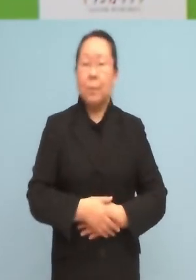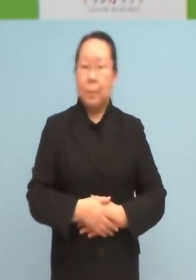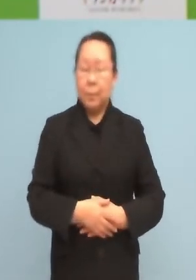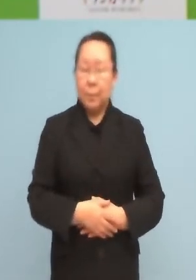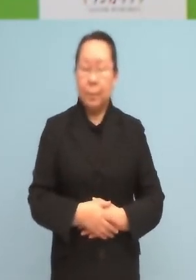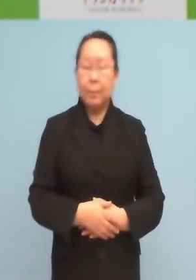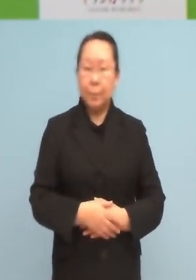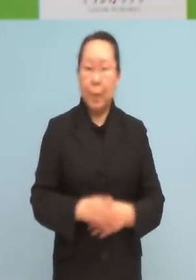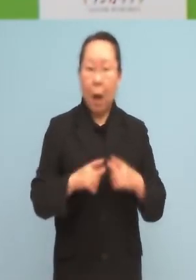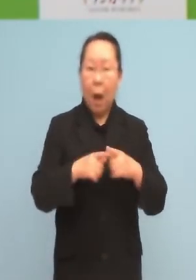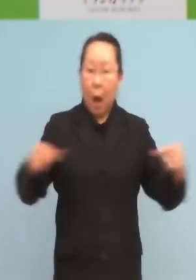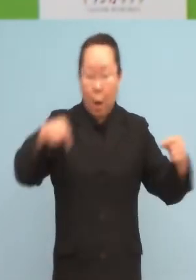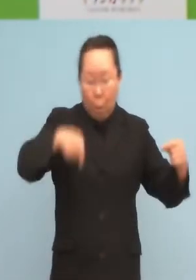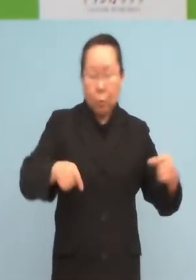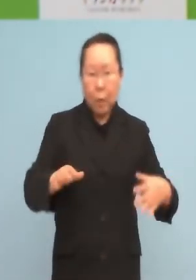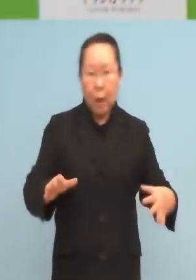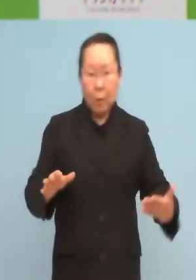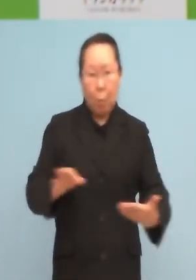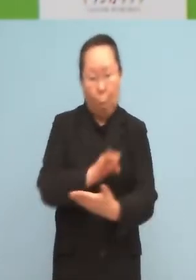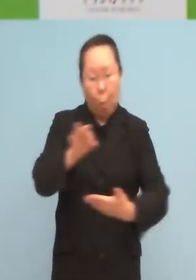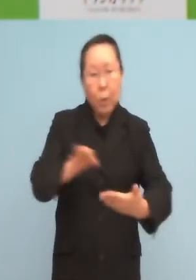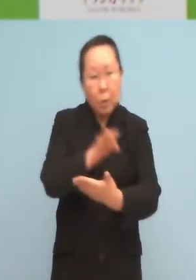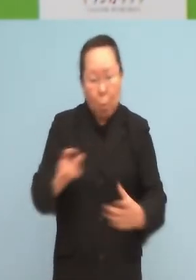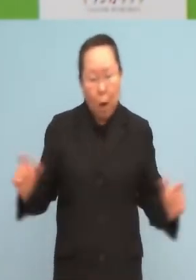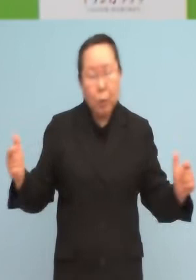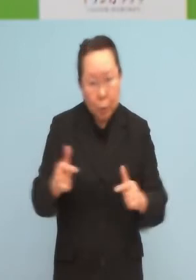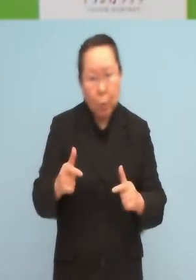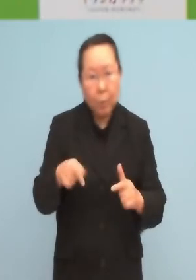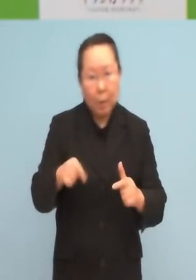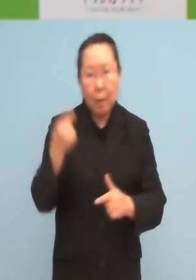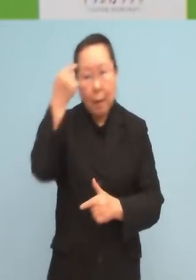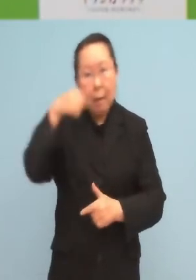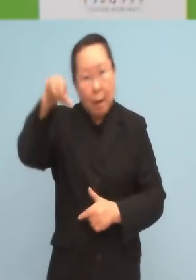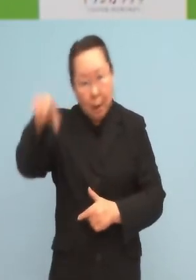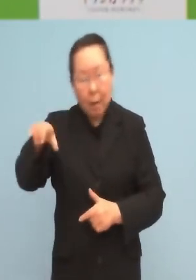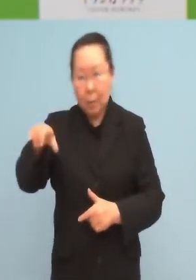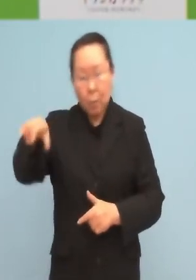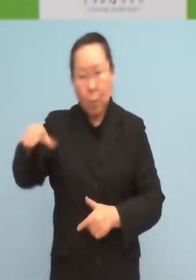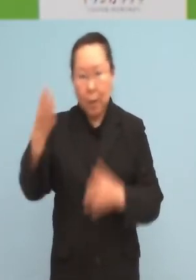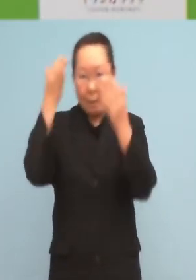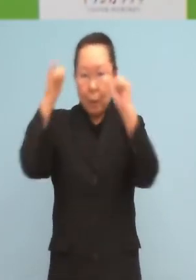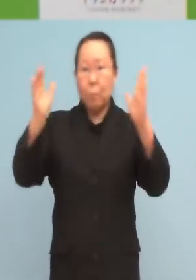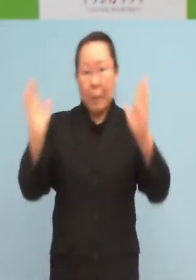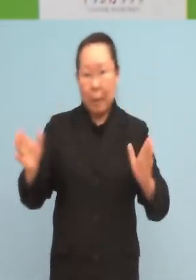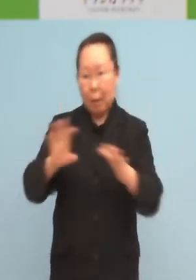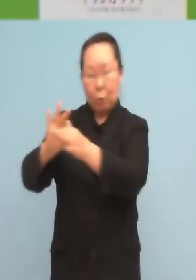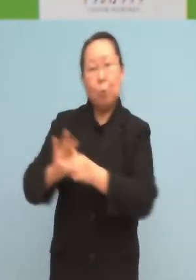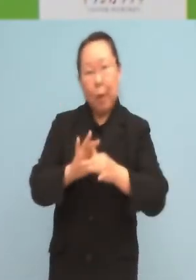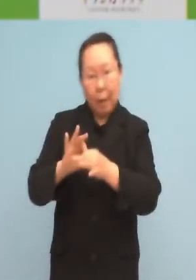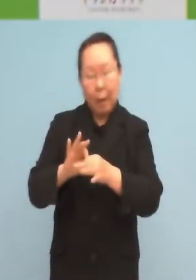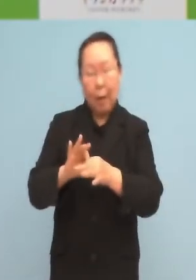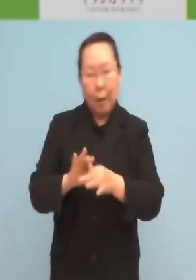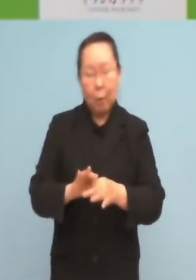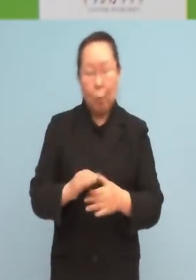と輸出、 はい、国内市場がまあ縮小する中で、海外におけるまあ民間との連携についてですね、まあ、重要性